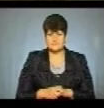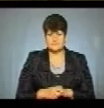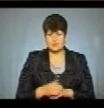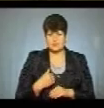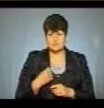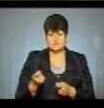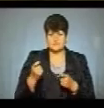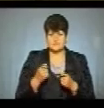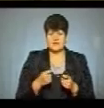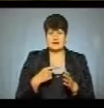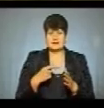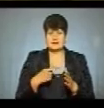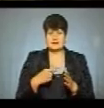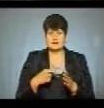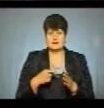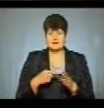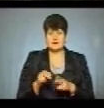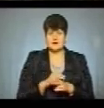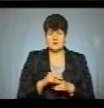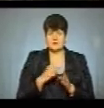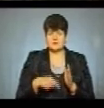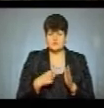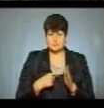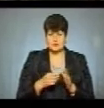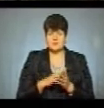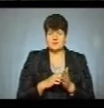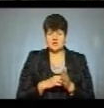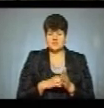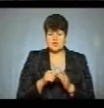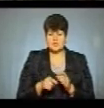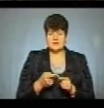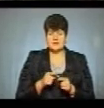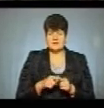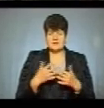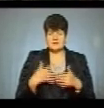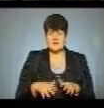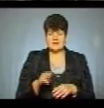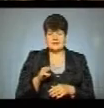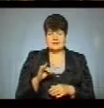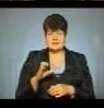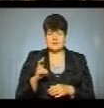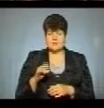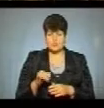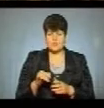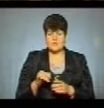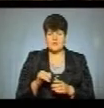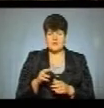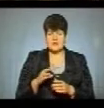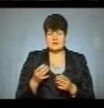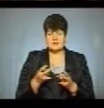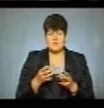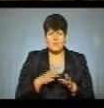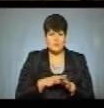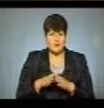нас надійшов дизельний двигун на ремонт. Причина його несправності – це втрата тиску масла. Потрібно його повністю